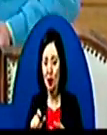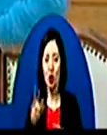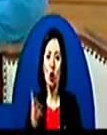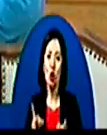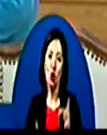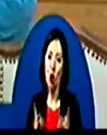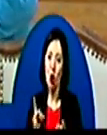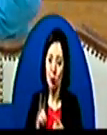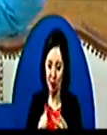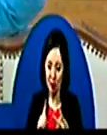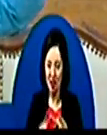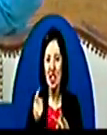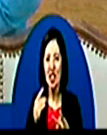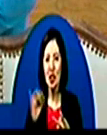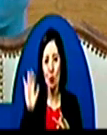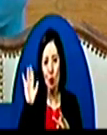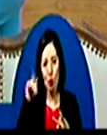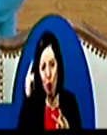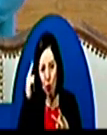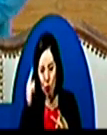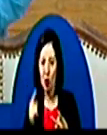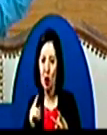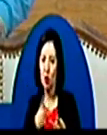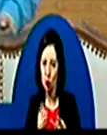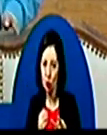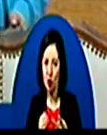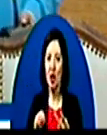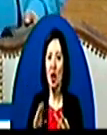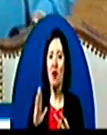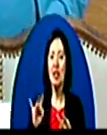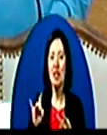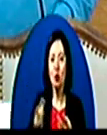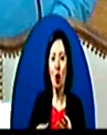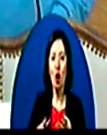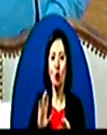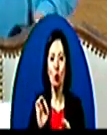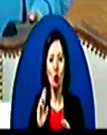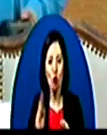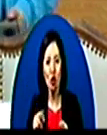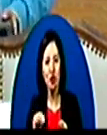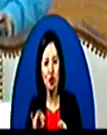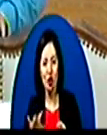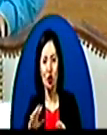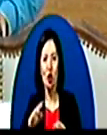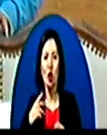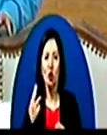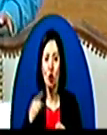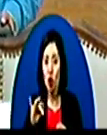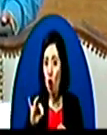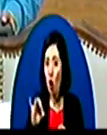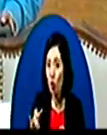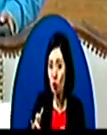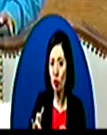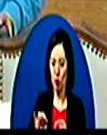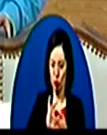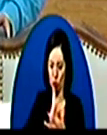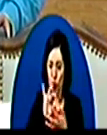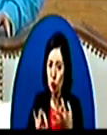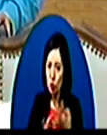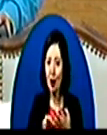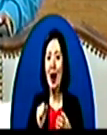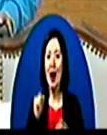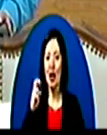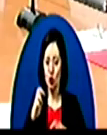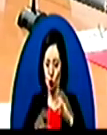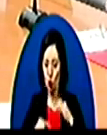хөгжлийг хэрхэн ашиглах вэ гэдэг энэ эрүү үе байгаа, виртуал реалити байгаа, блокчейн байгаа, энэ дронууд энэ бол ажил төрийн 4-р хувьсгалын